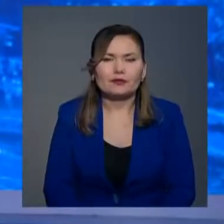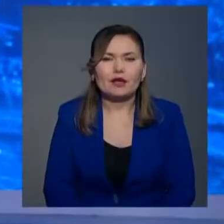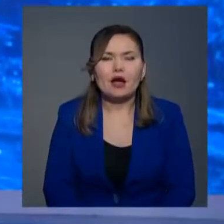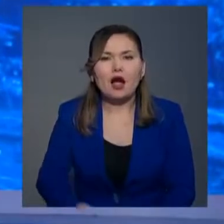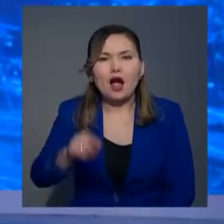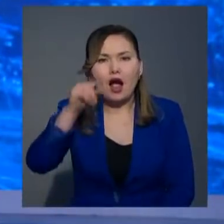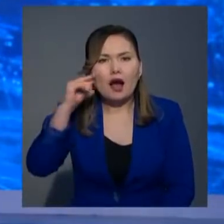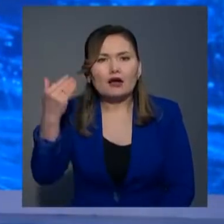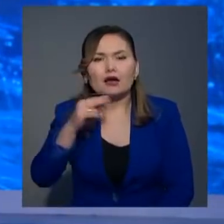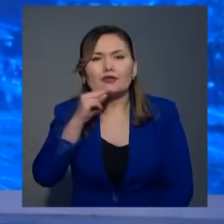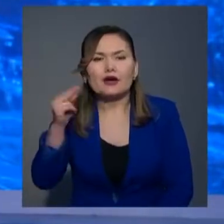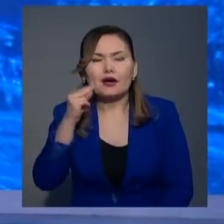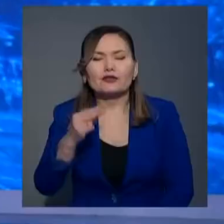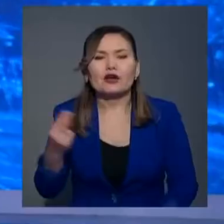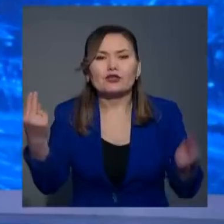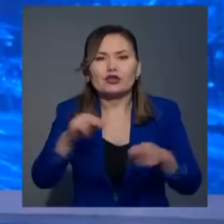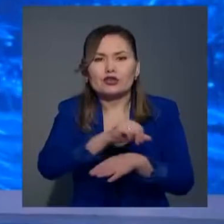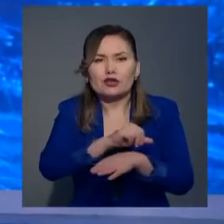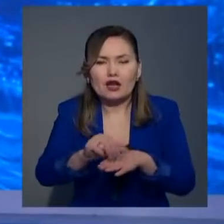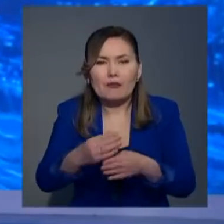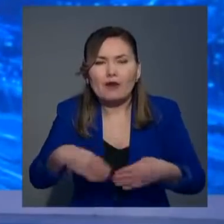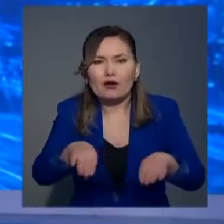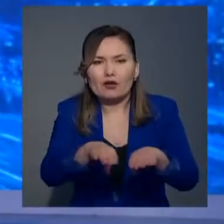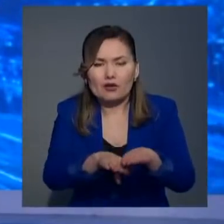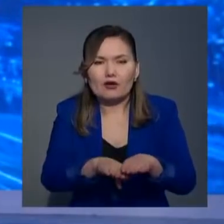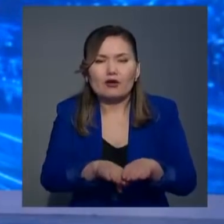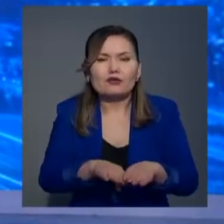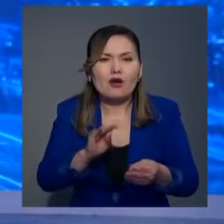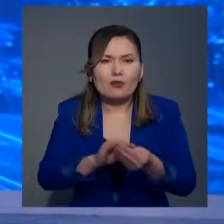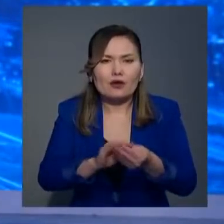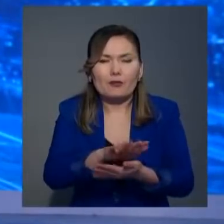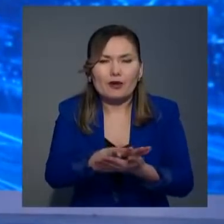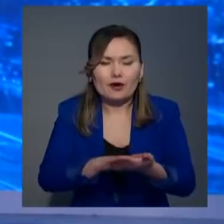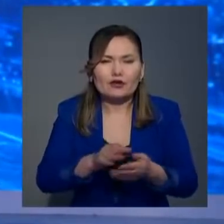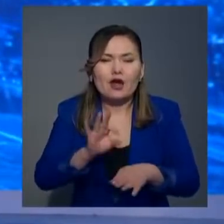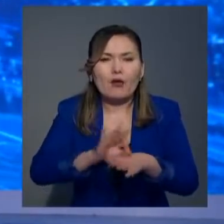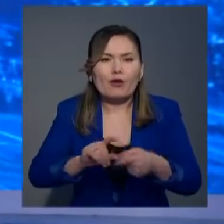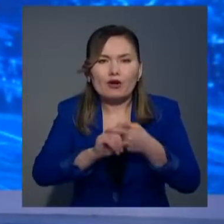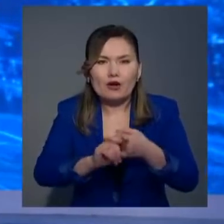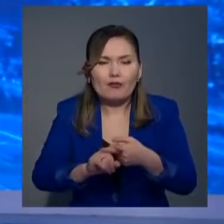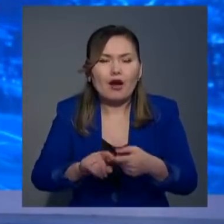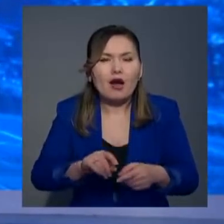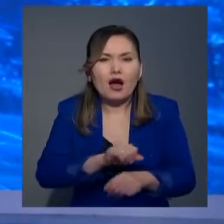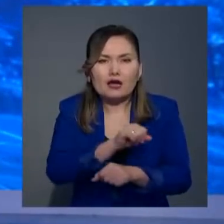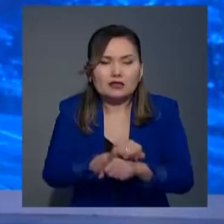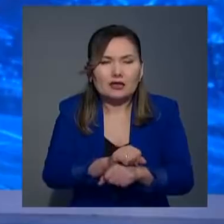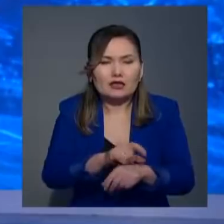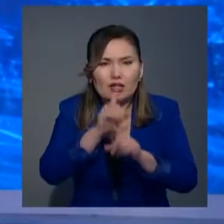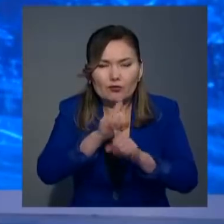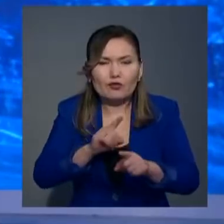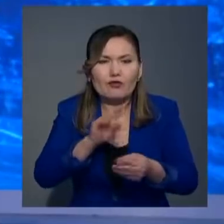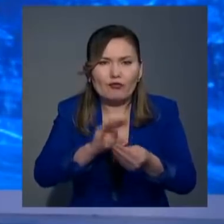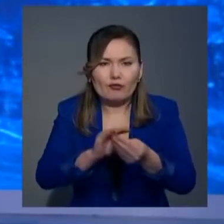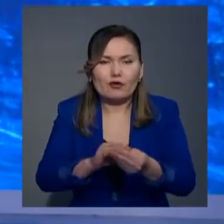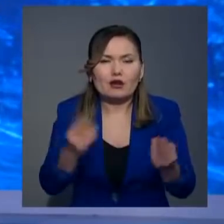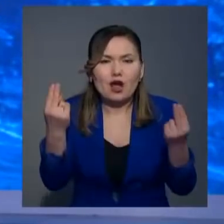Қырғызстан Қытаймен шекараны тек індет жолы кесілгенде ғана ашады. Коронавирустың беті қайтпай тұрған шақта ол мүмкін емес екенін алға